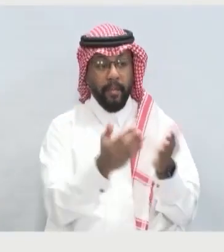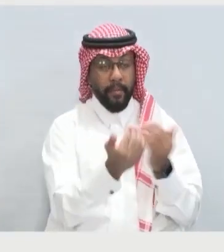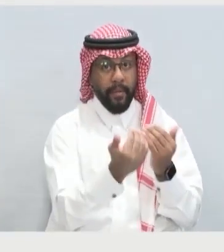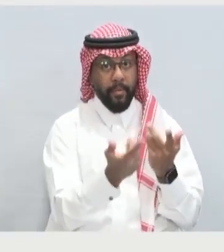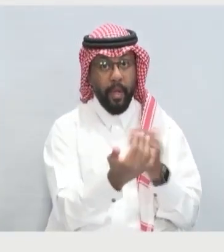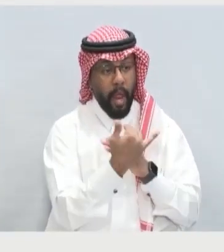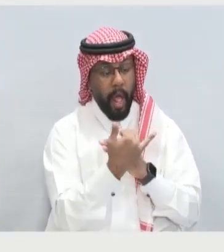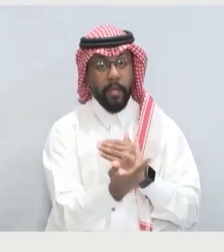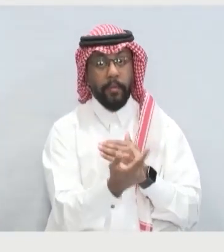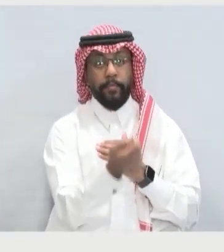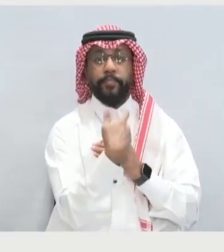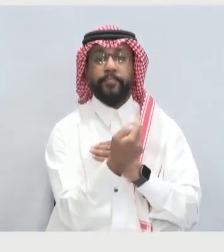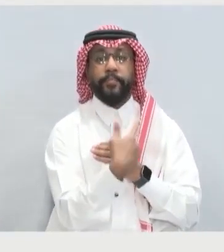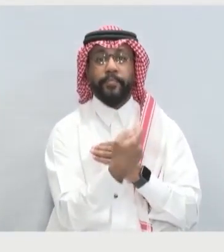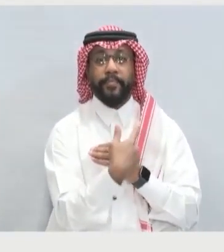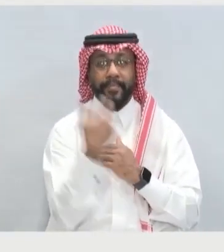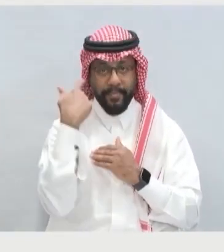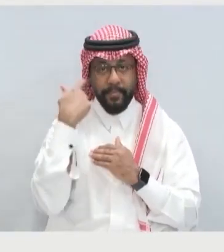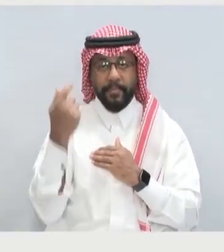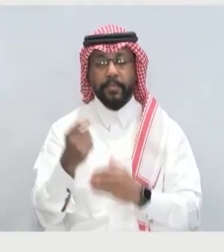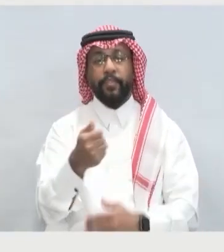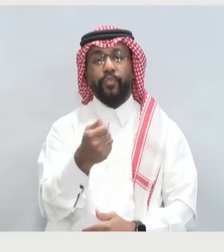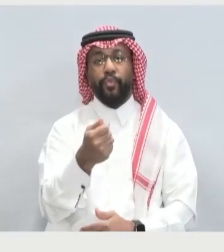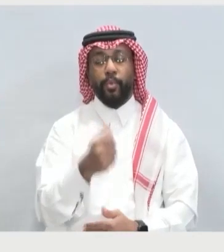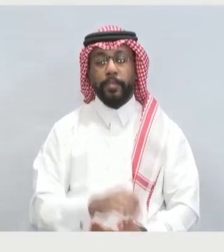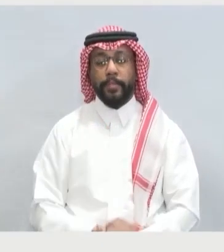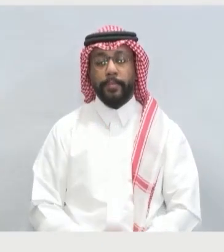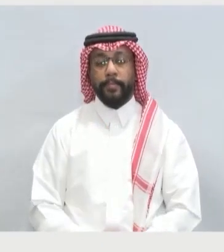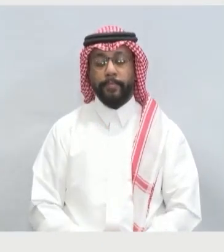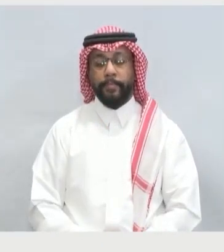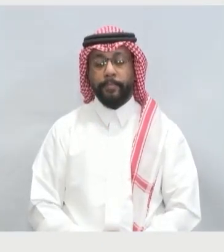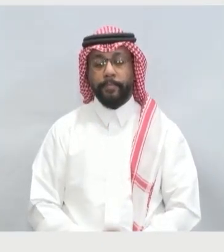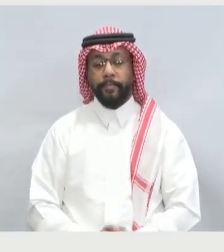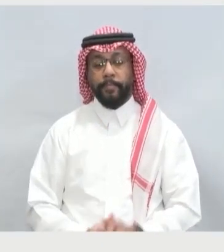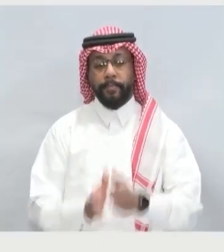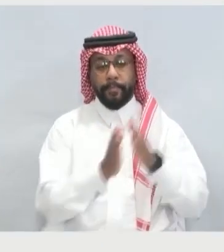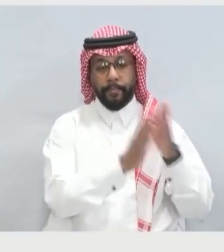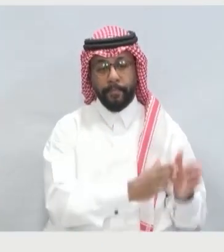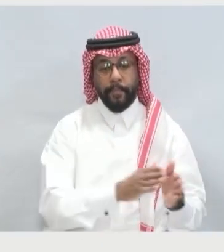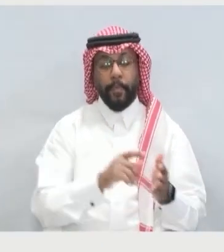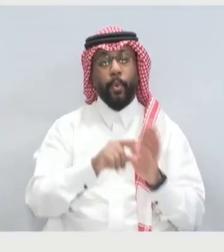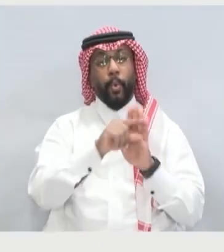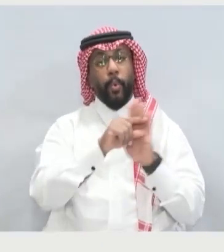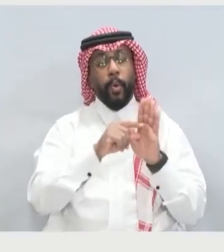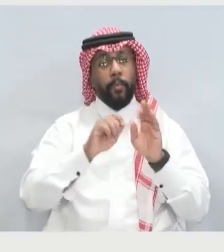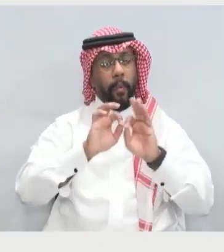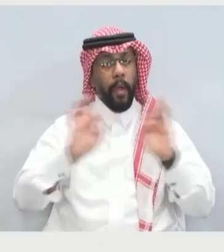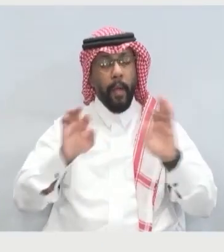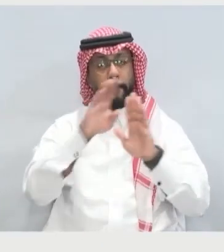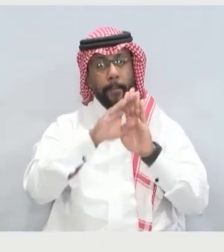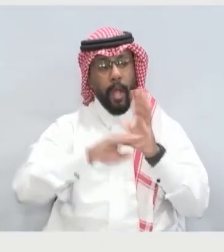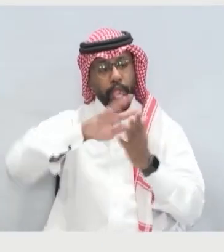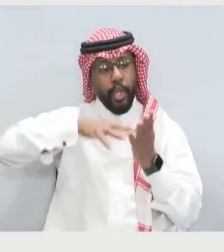وتطرحها من هذه الذمم المدينه حيث يتم تضمين صافي الرقم الممكن تحقيقه في جدوله